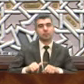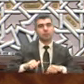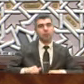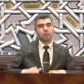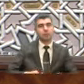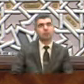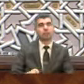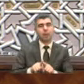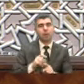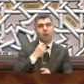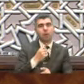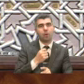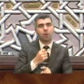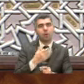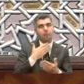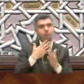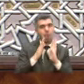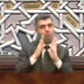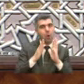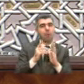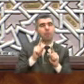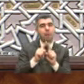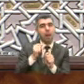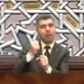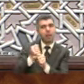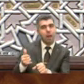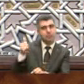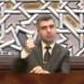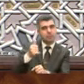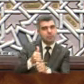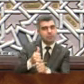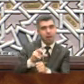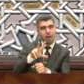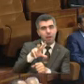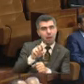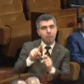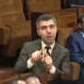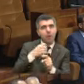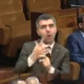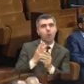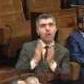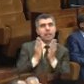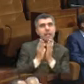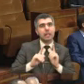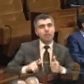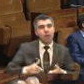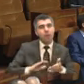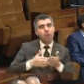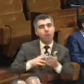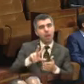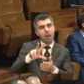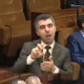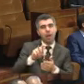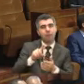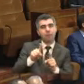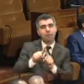اولا نرحب بوزير شاب واللي من المفروض انه يعرف معاناه الشباب خريجي التعليم والتكوين المهني.